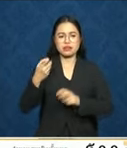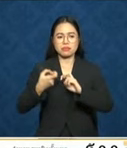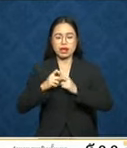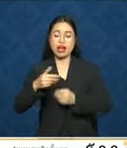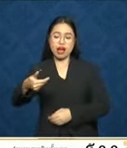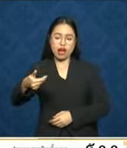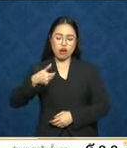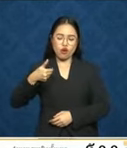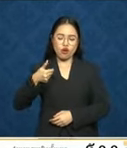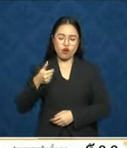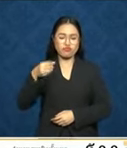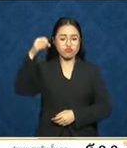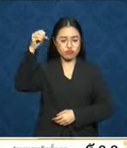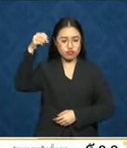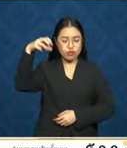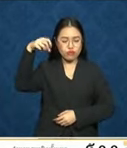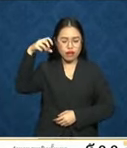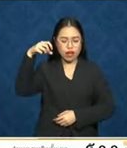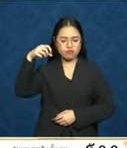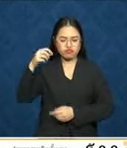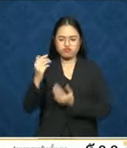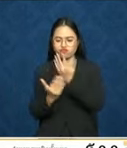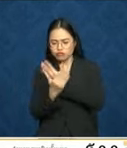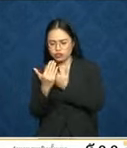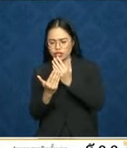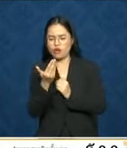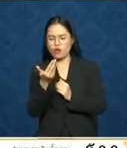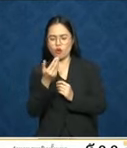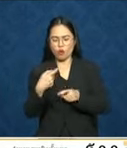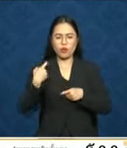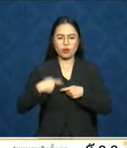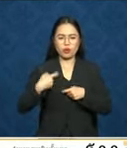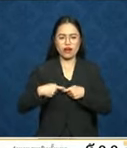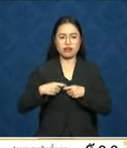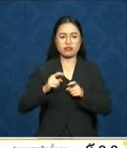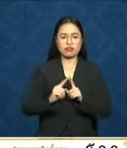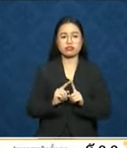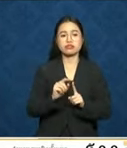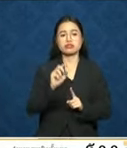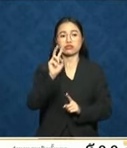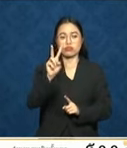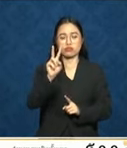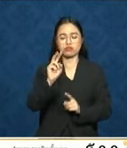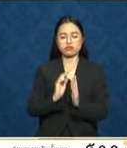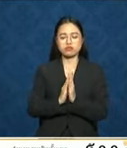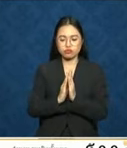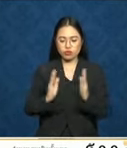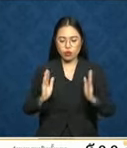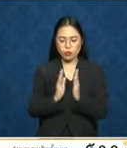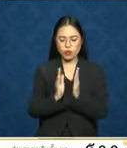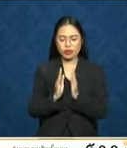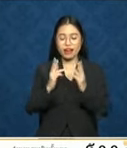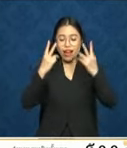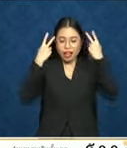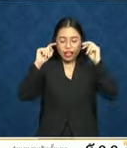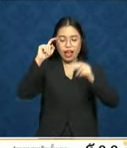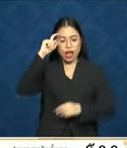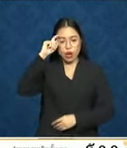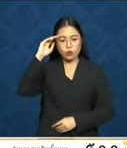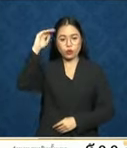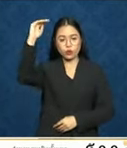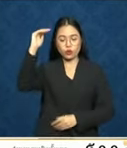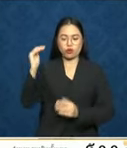าได้ผ่านการพิจารณายากเย็นเหลือเกินค่ะเรื่องที่สองค่ะดิฉันต้องขอขอบพระคุณท่านนายกเศรษฐาทวีสินและคณะ